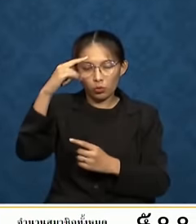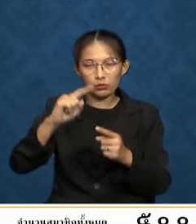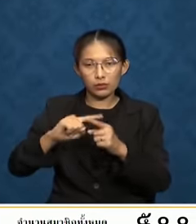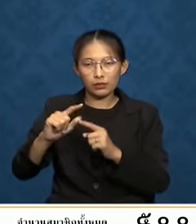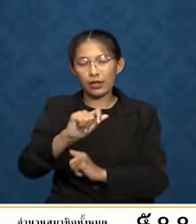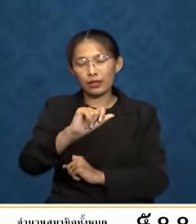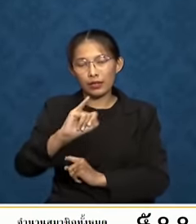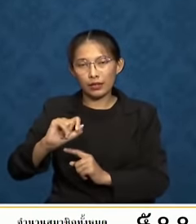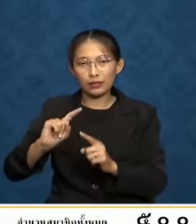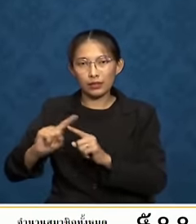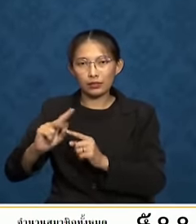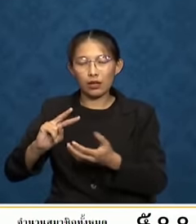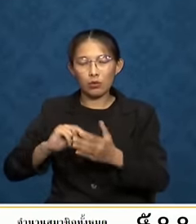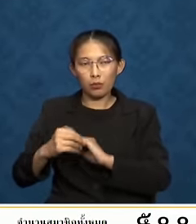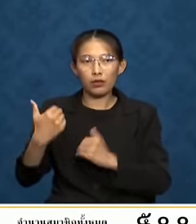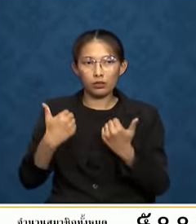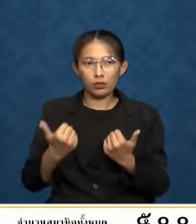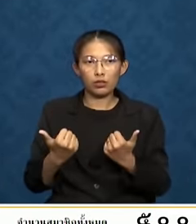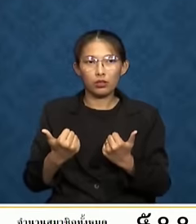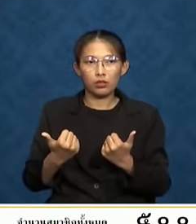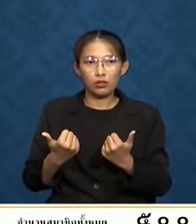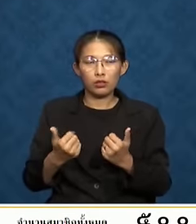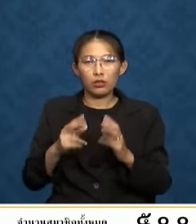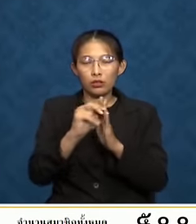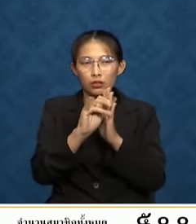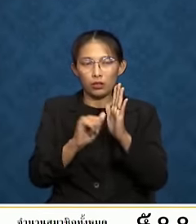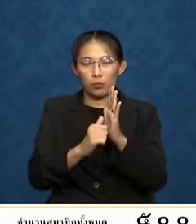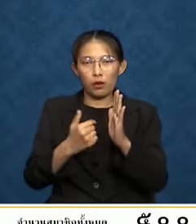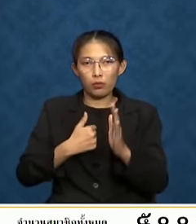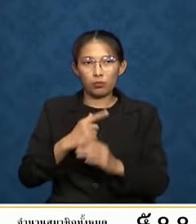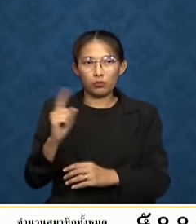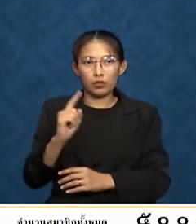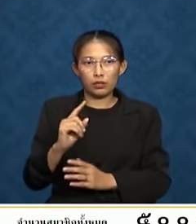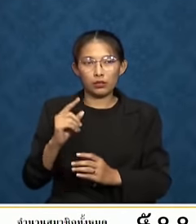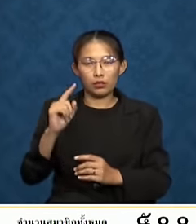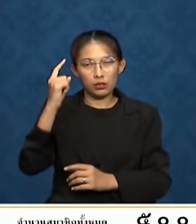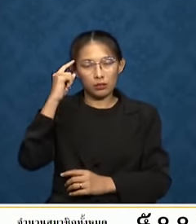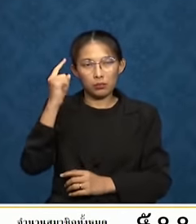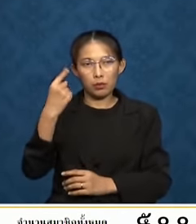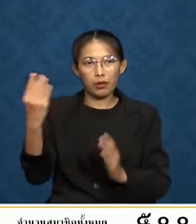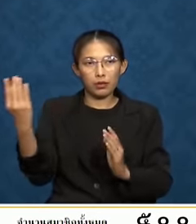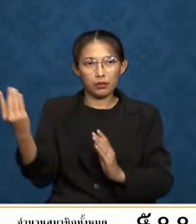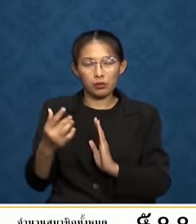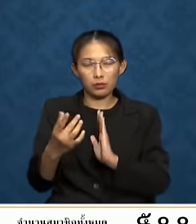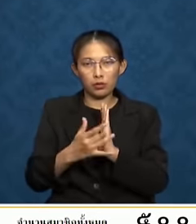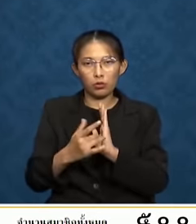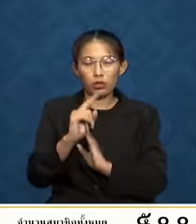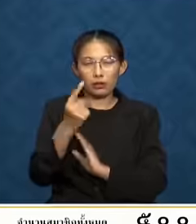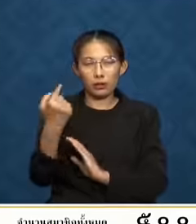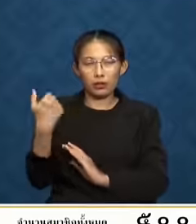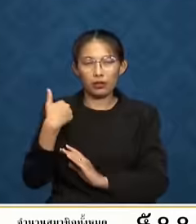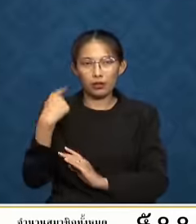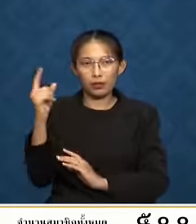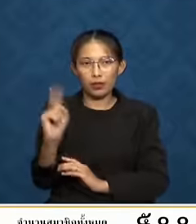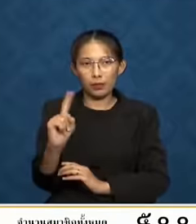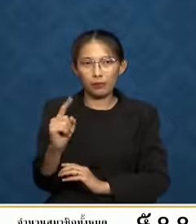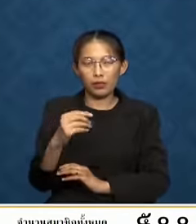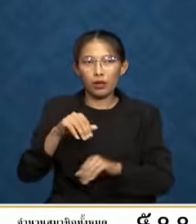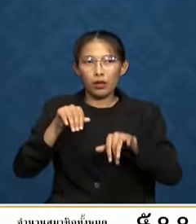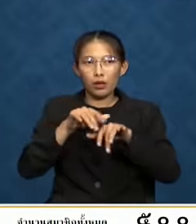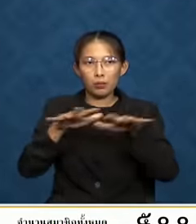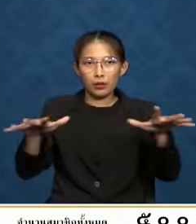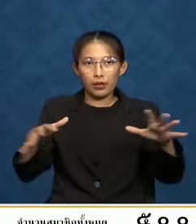Spaceแน่นอนครับวันนี้ในนโยบายหนึ่งของผมก็คือความทันสมัยหนึ่งก็คือผมเคยประกาศนะประกาศ